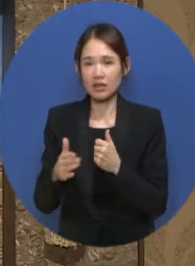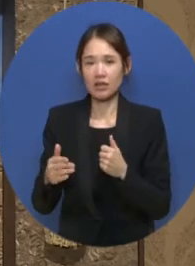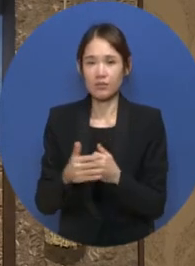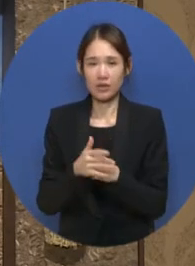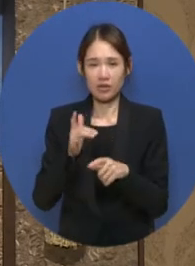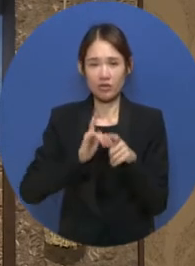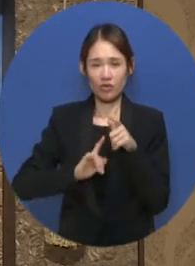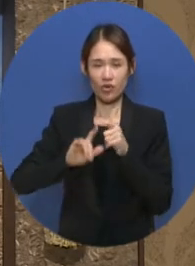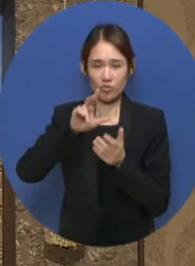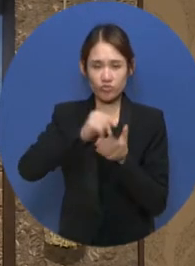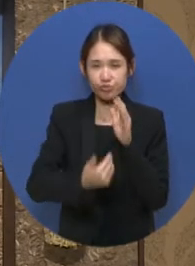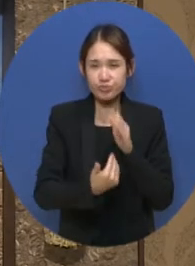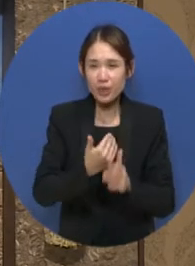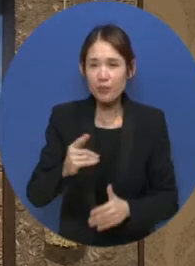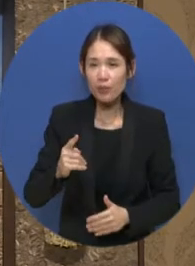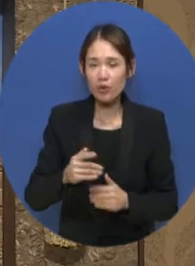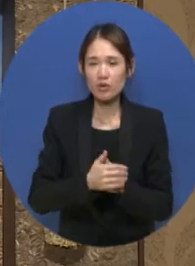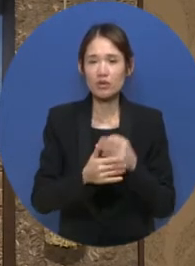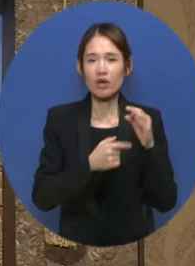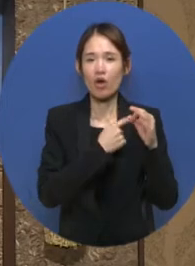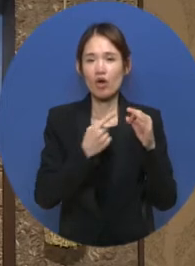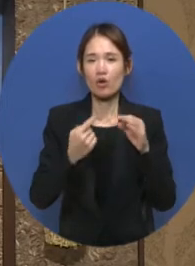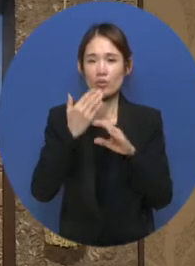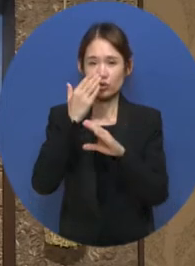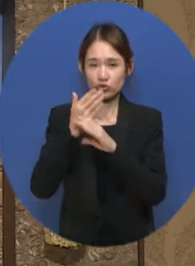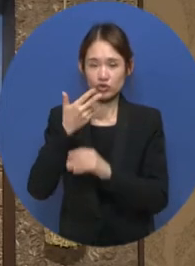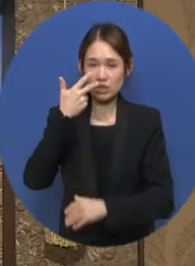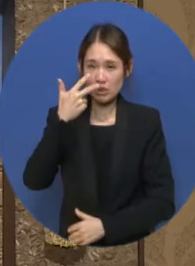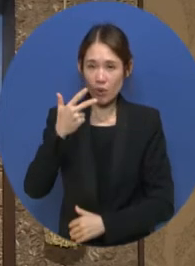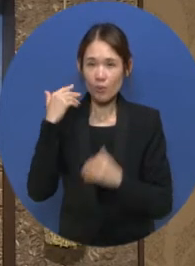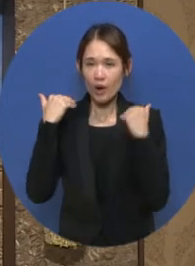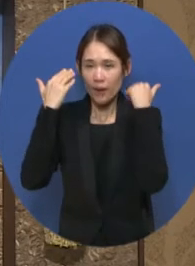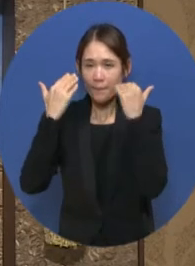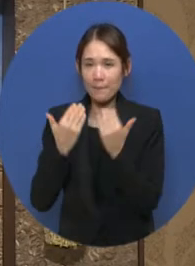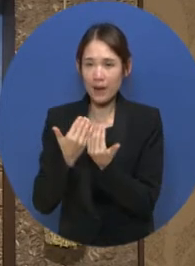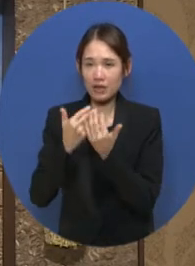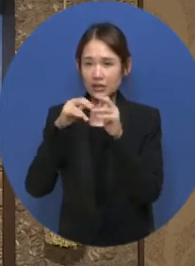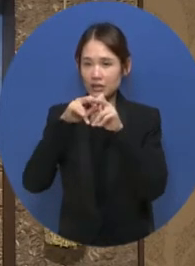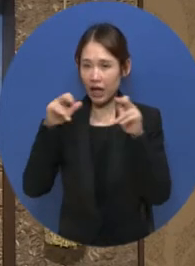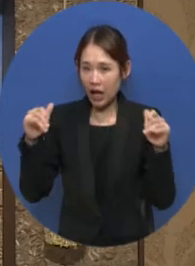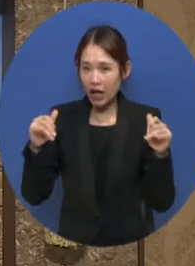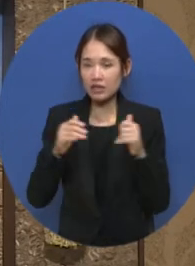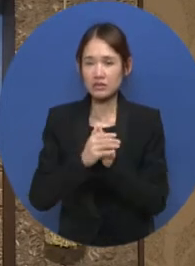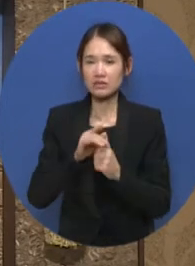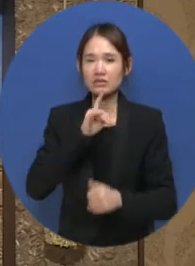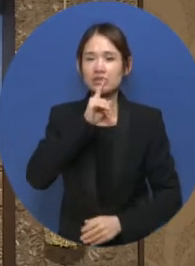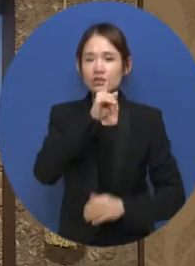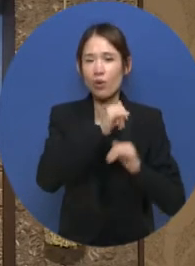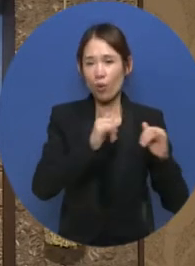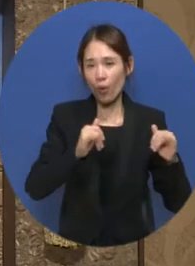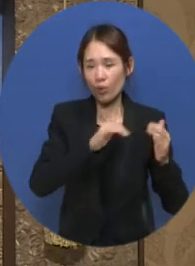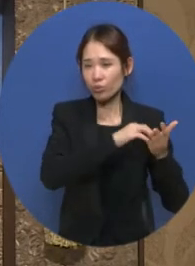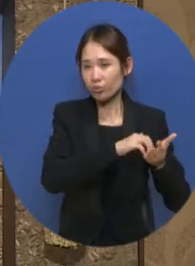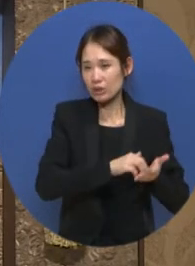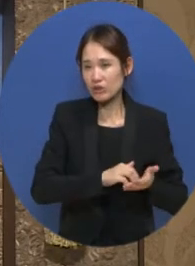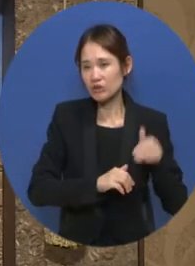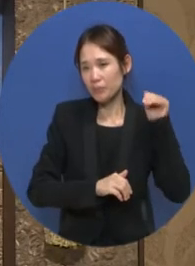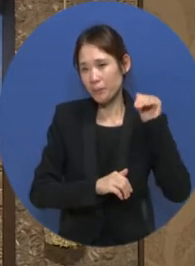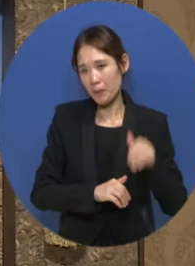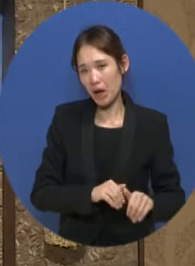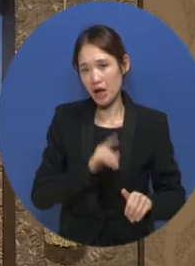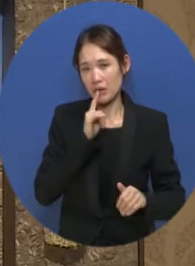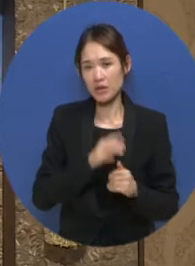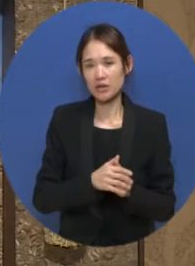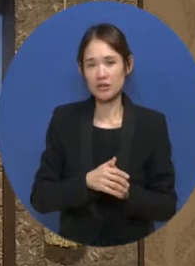문제는 이렇게 이제 10명 중 7명이 발달장애 임에도 불구하고 당사자가 신고하는 비율을 사실은 상당히 낮은 편이에요